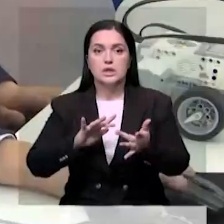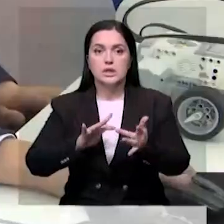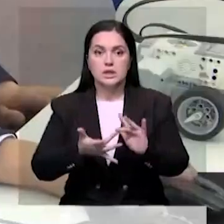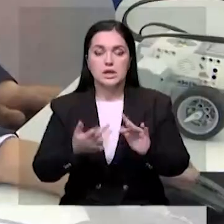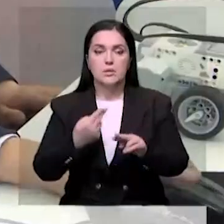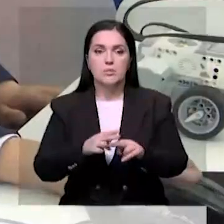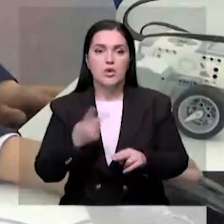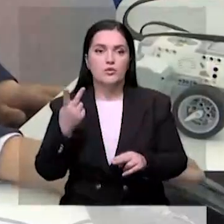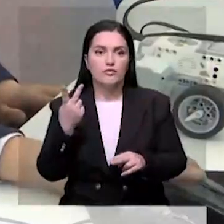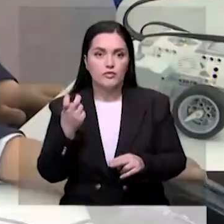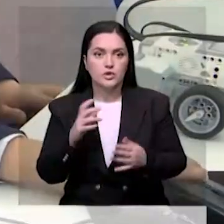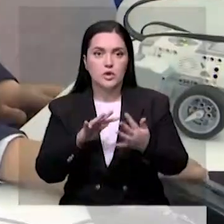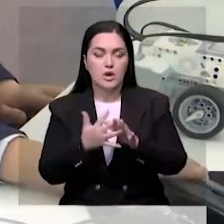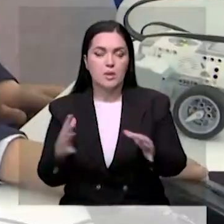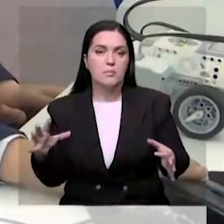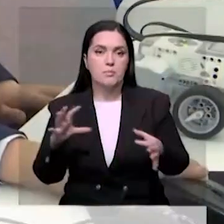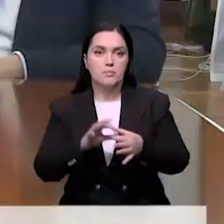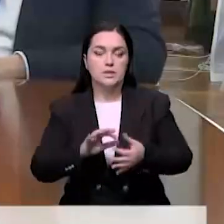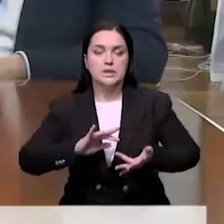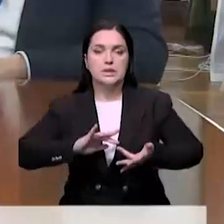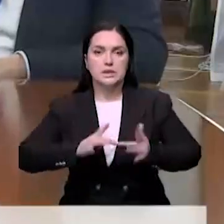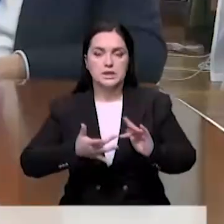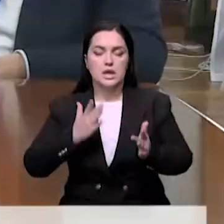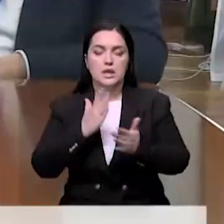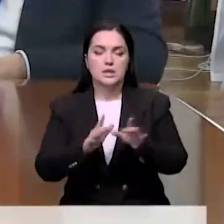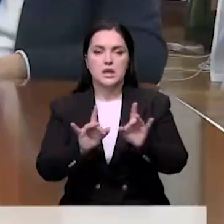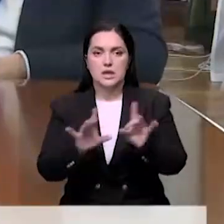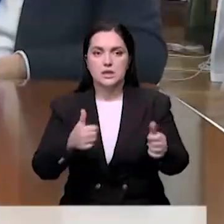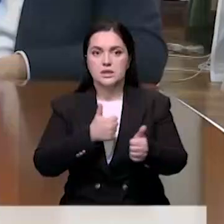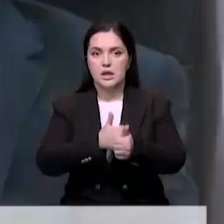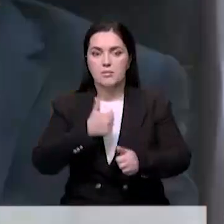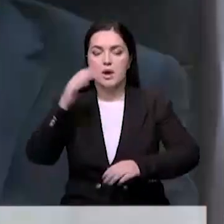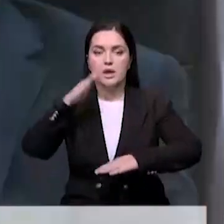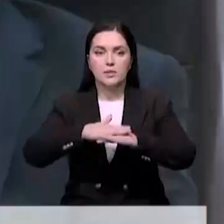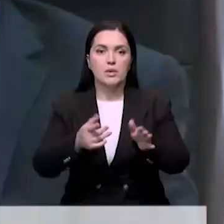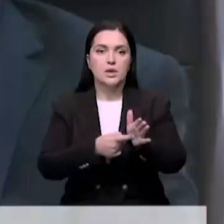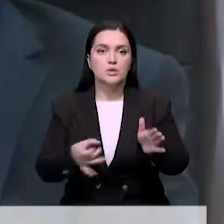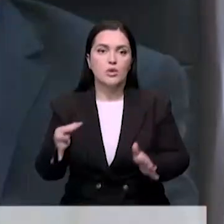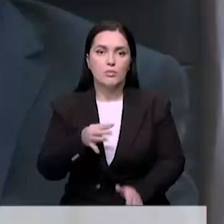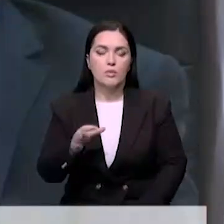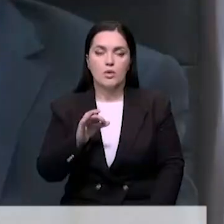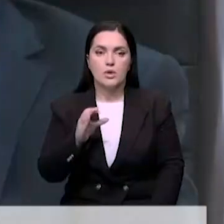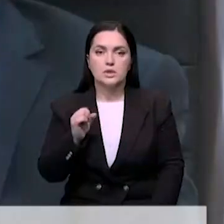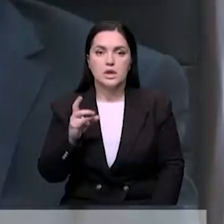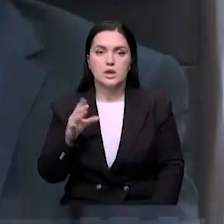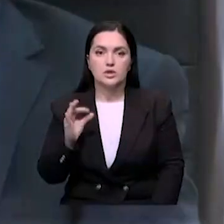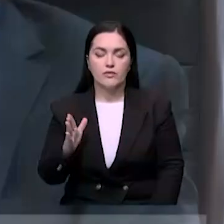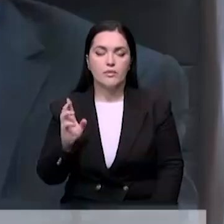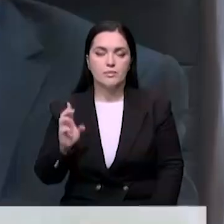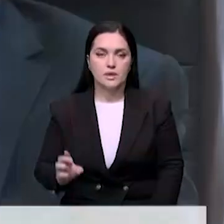более 200 сел подключили к интернету, рассказывает замакима Карагандинской области Бауржан Асанов. Кроме этого, в